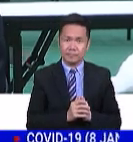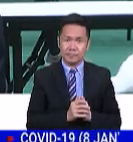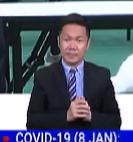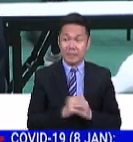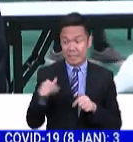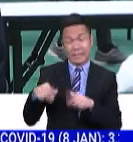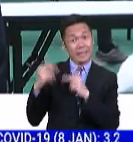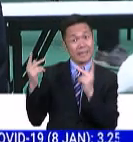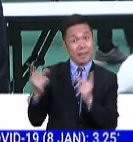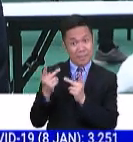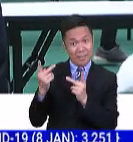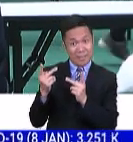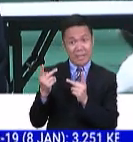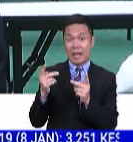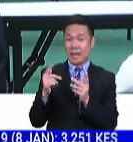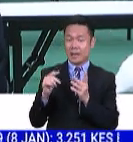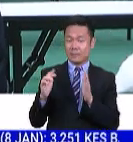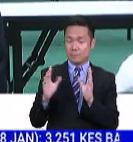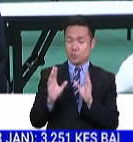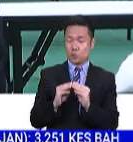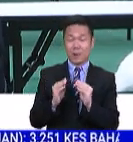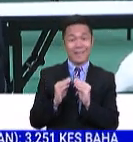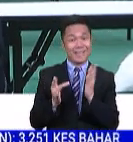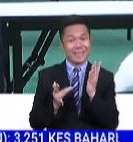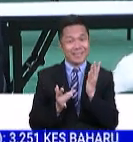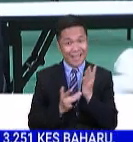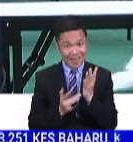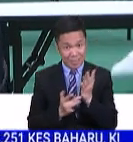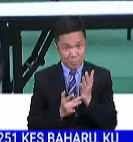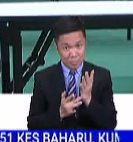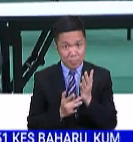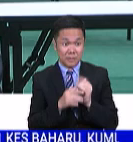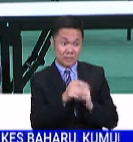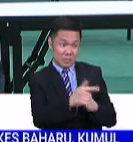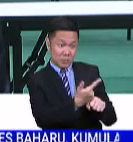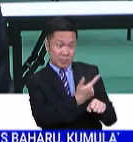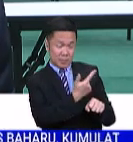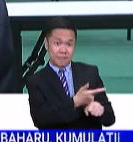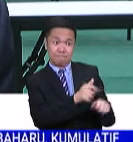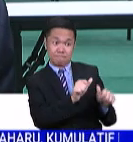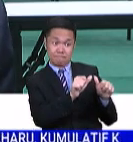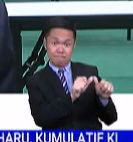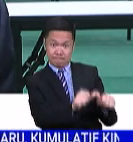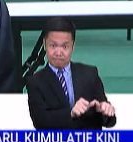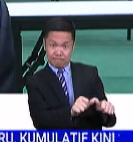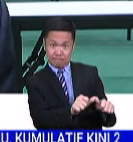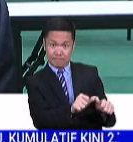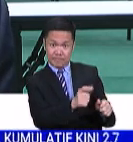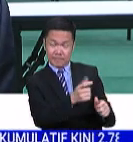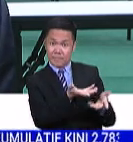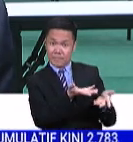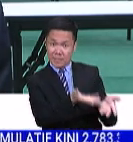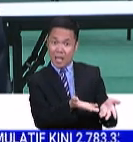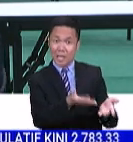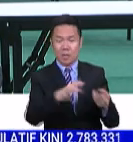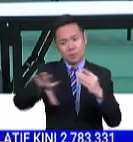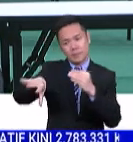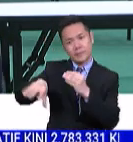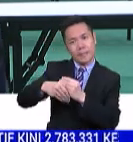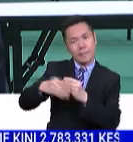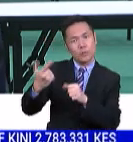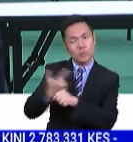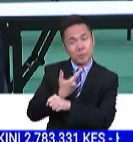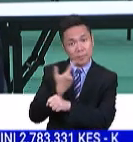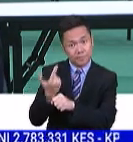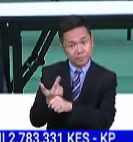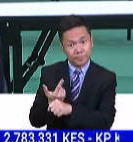hari Khamis ni kita ada buat mesyuarat teknikal sama ada jurulatih itu dikekalkan atau kita menambah jurulatih.